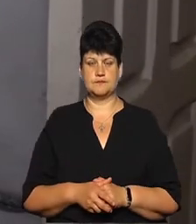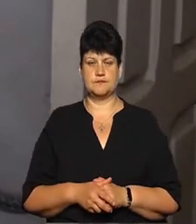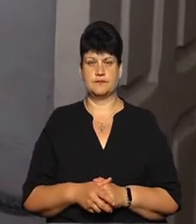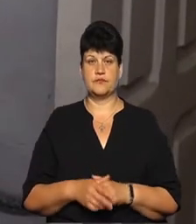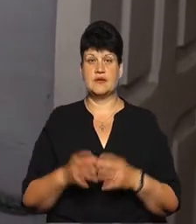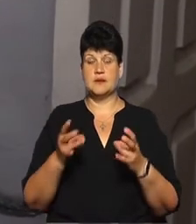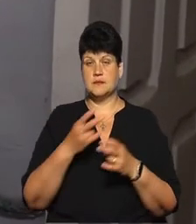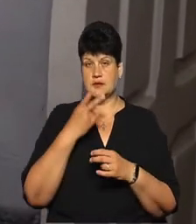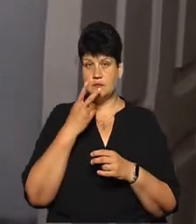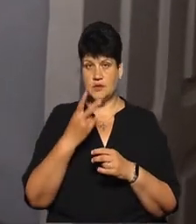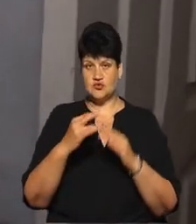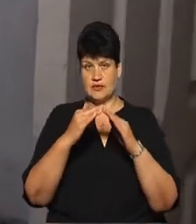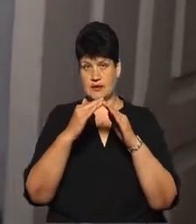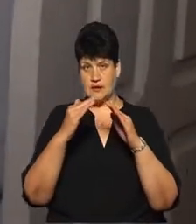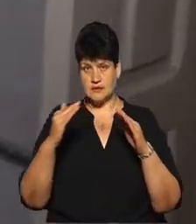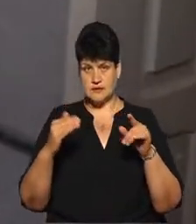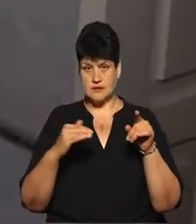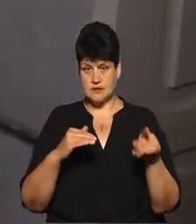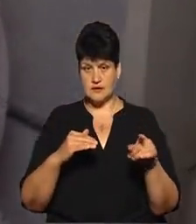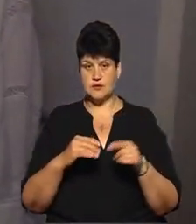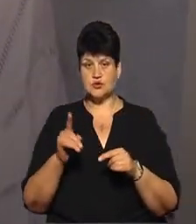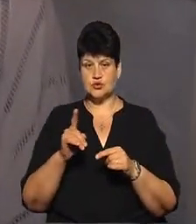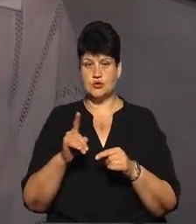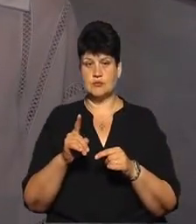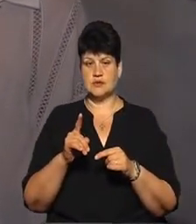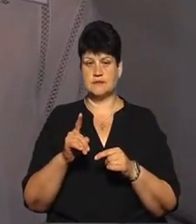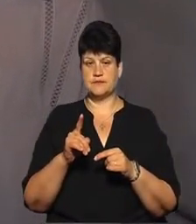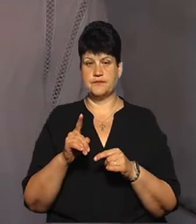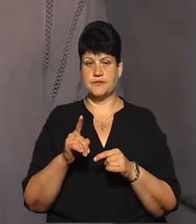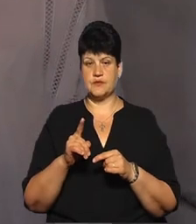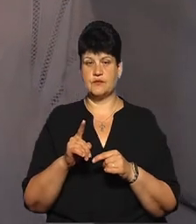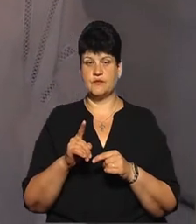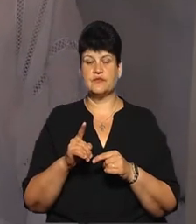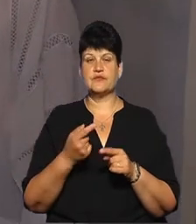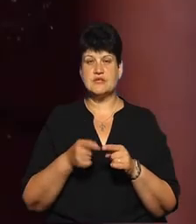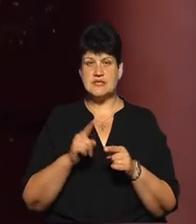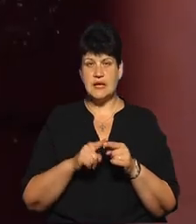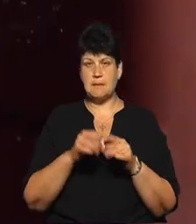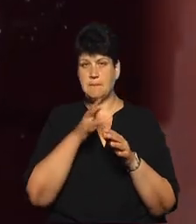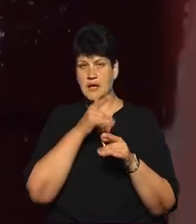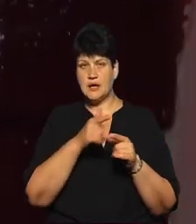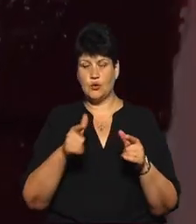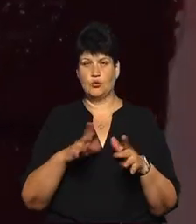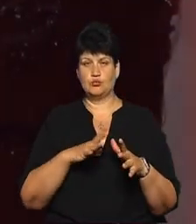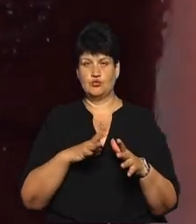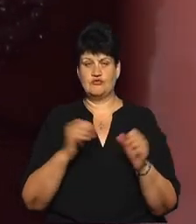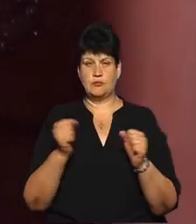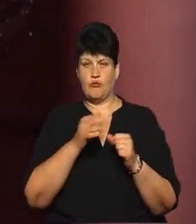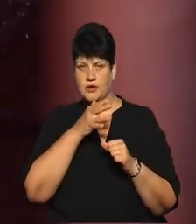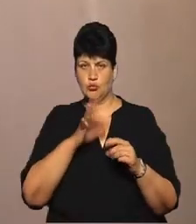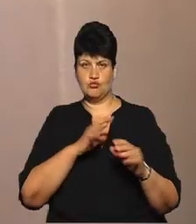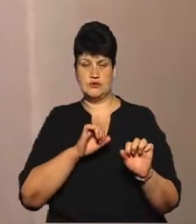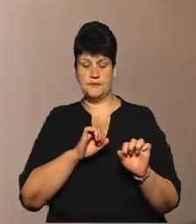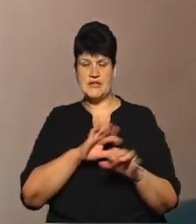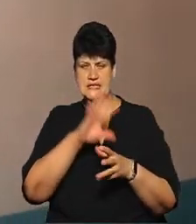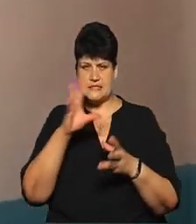передбачили накриття якесь над цим виходом, щоб зимовий осінній період він був захищений. Руслана Петрокушин каже, загалом